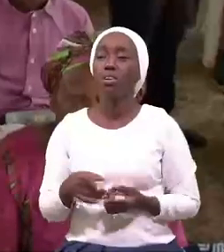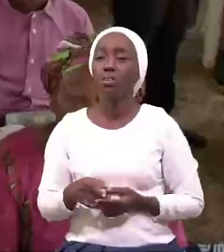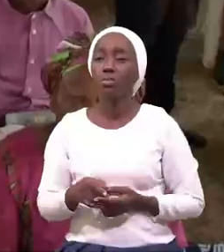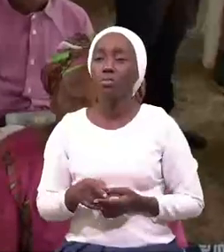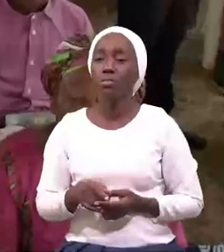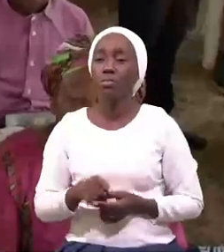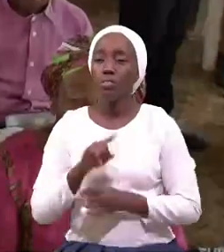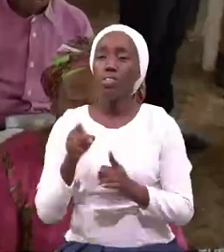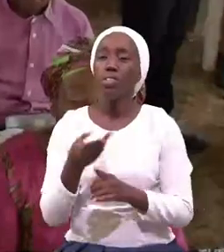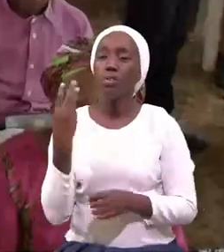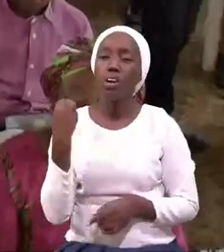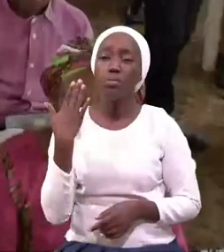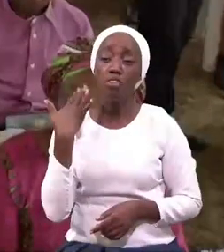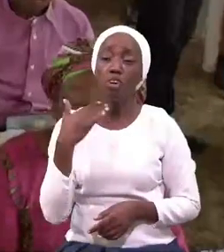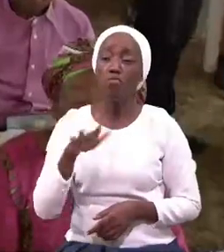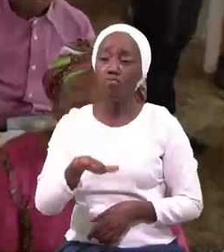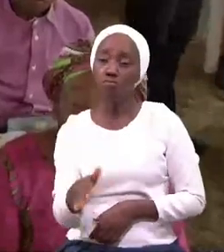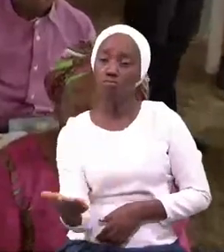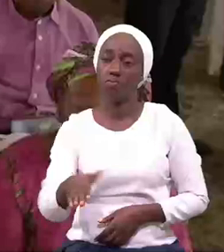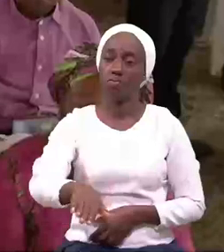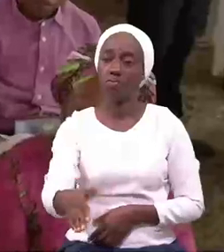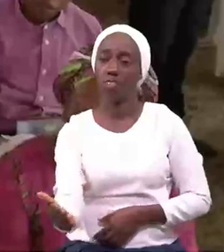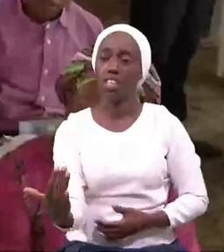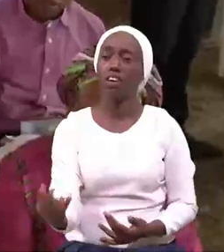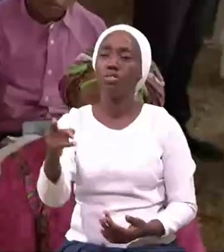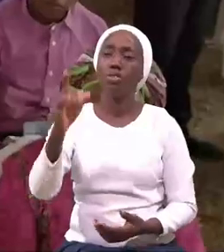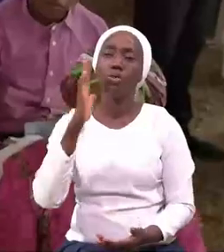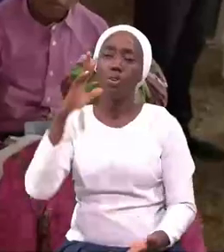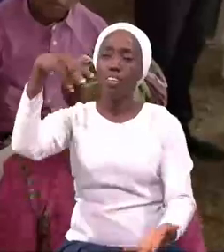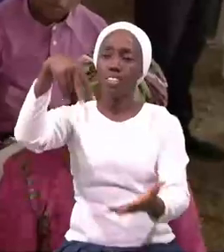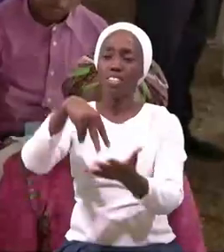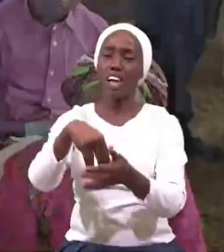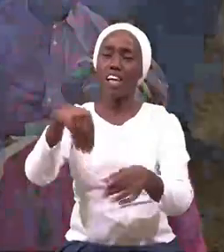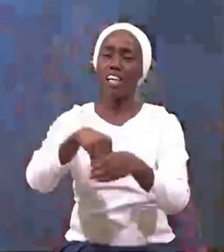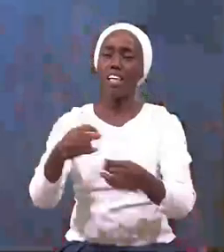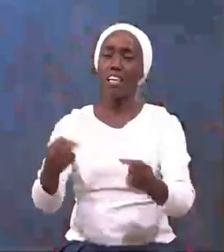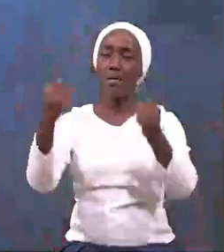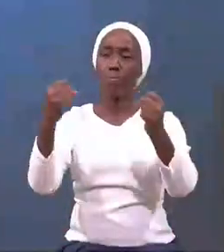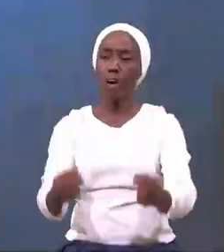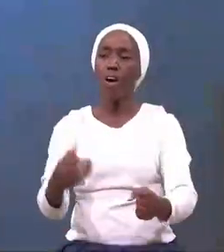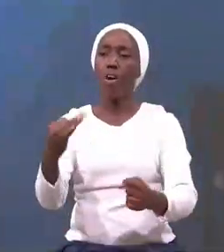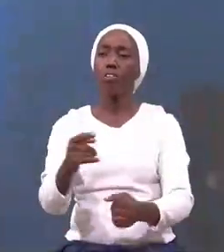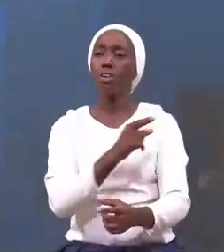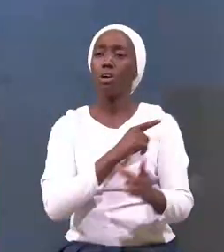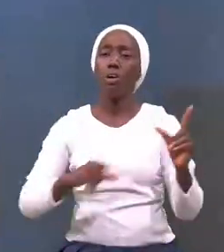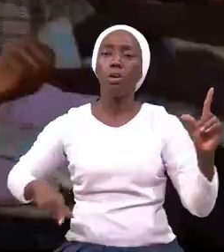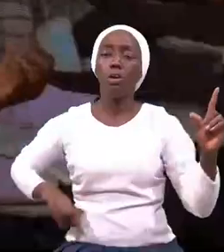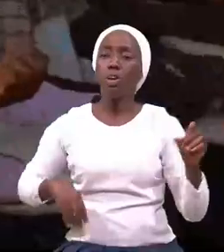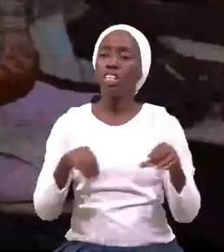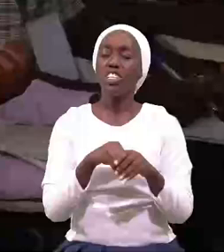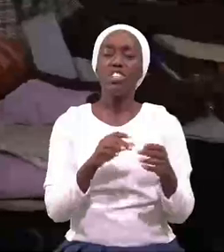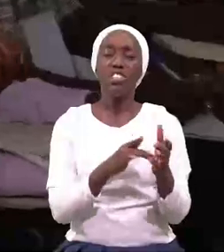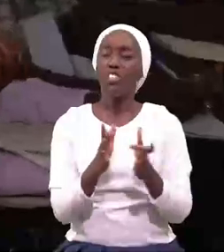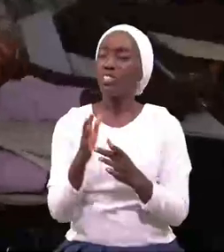Là où tu tremblais, compromettais avant, tu pourras tenir dans la puissance du Seigneur quand